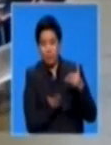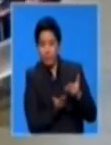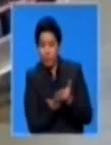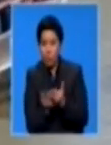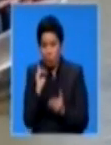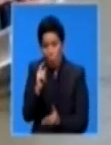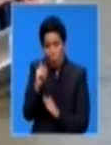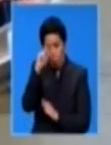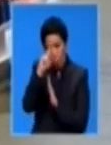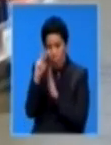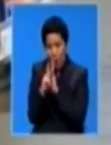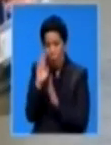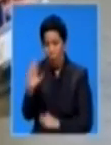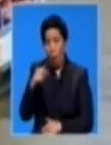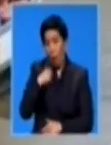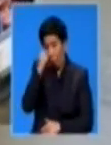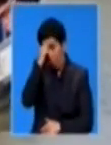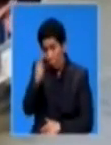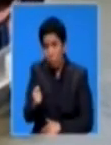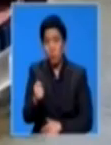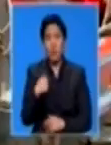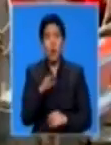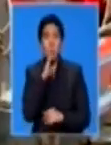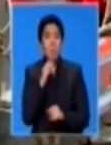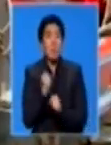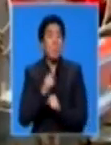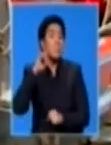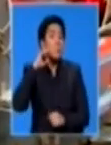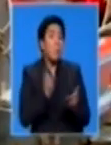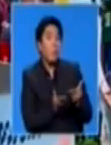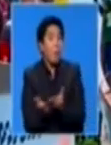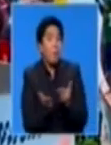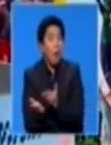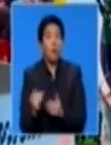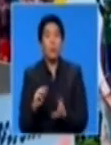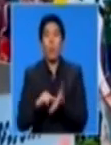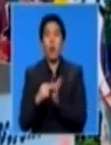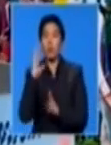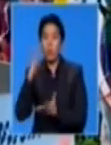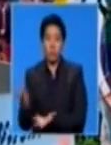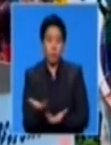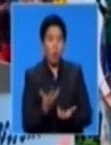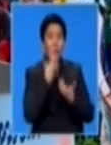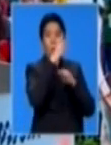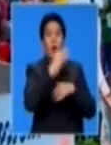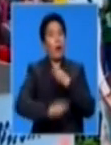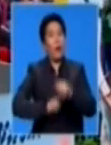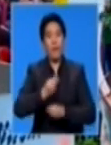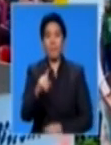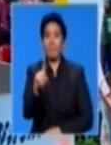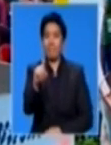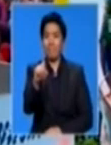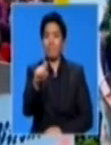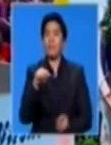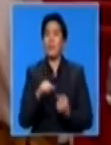องเคารพกฎหมายนะครับไม่งั้นในภาพรวมแล้วสินค้าประมงเราจะไม่สามารถไปขายในประชาคมอื่นได้ซึ่งเ